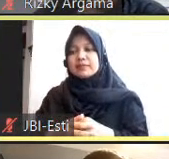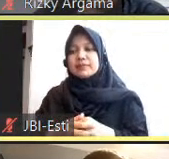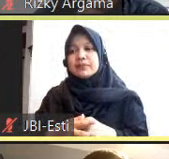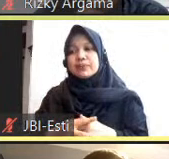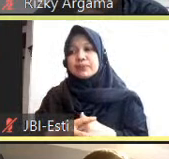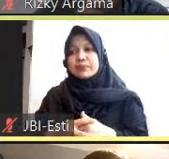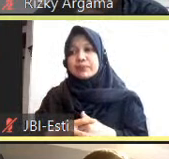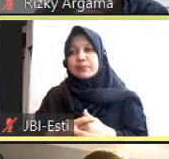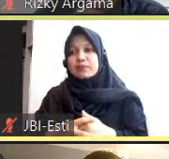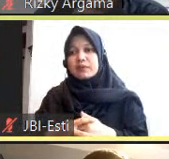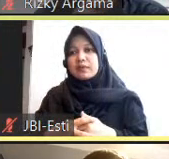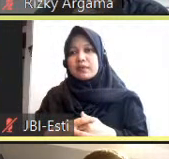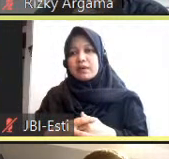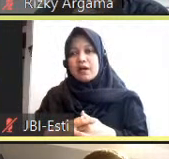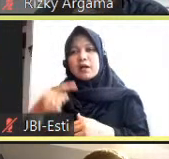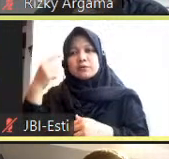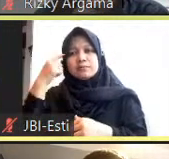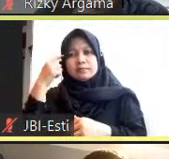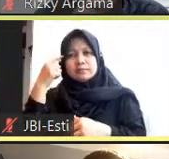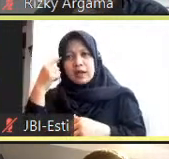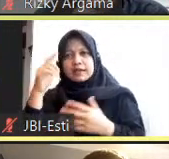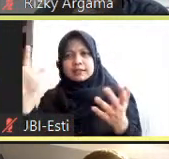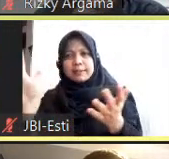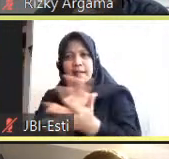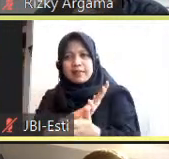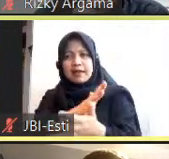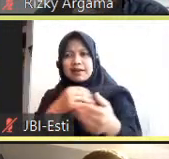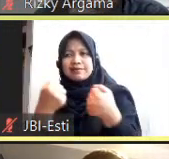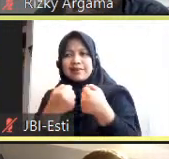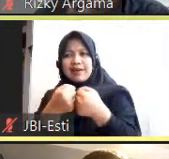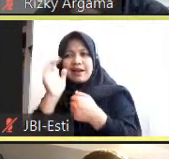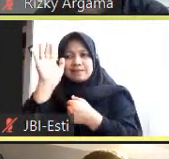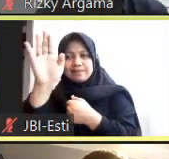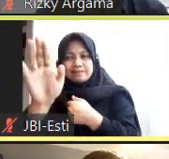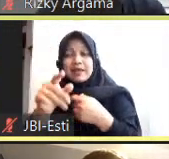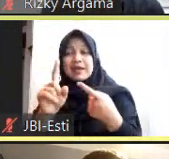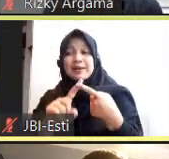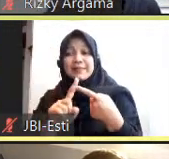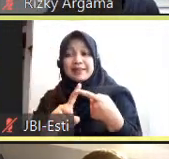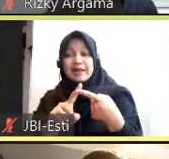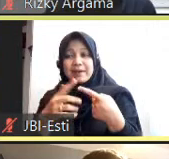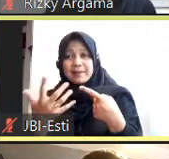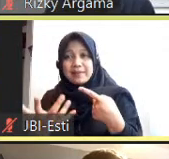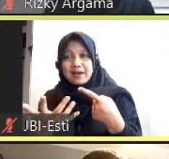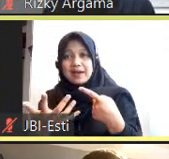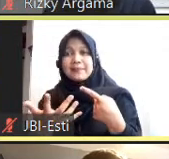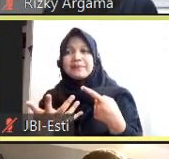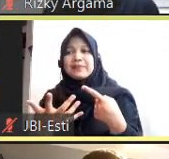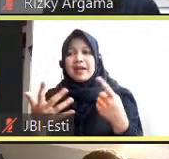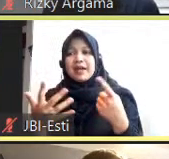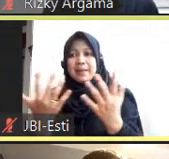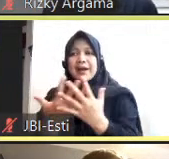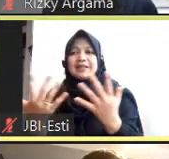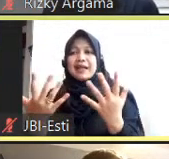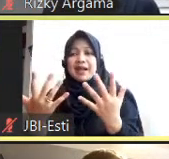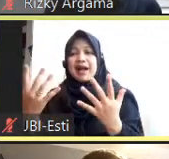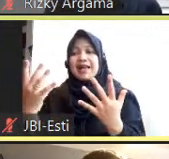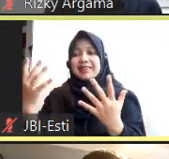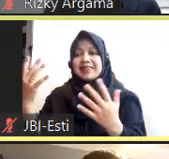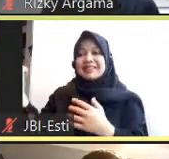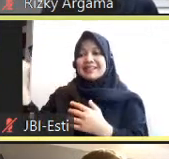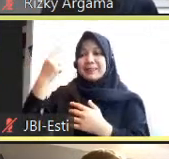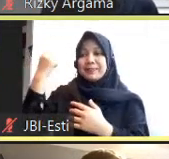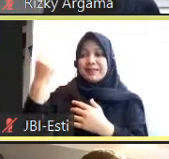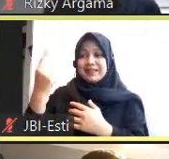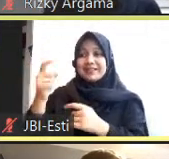Membaca peluang dan tantangan ke depan, yang pertama adalah civil society actors ini perlu